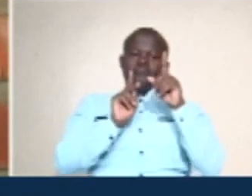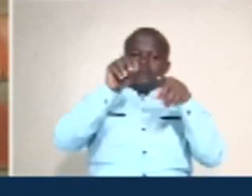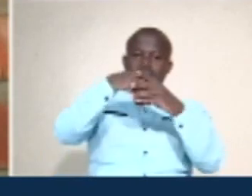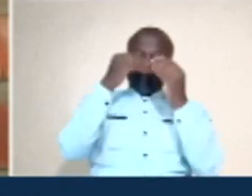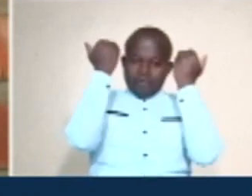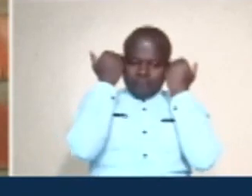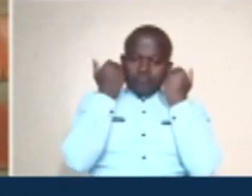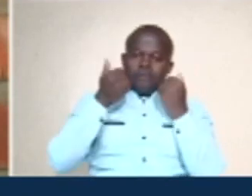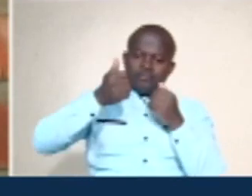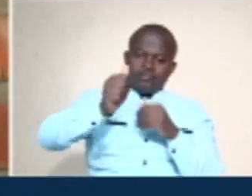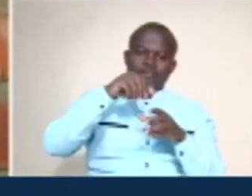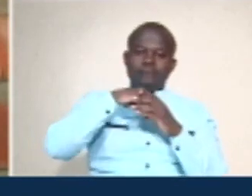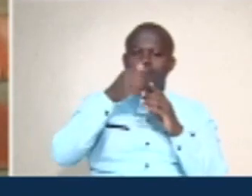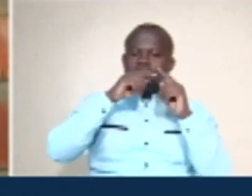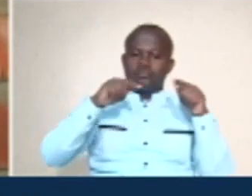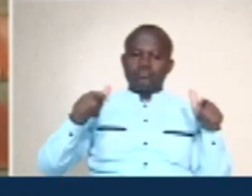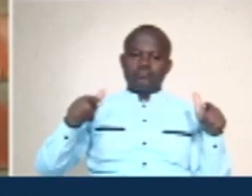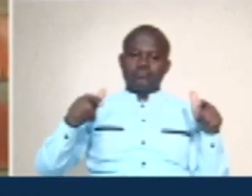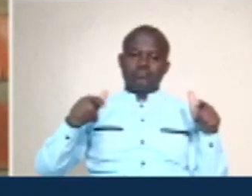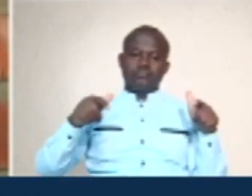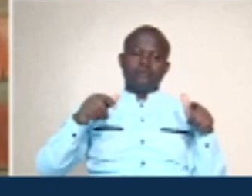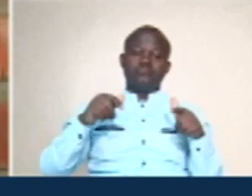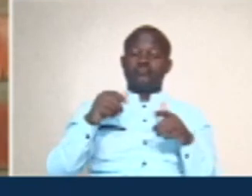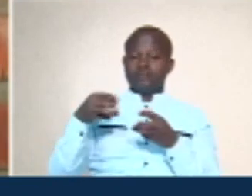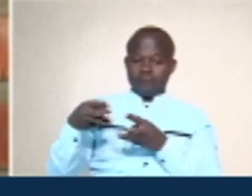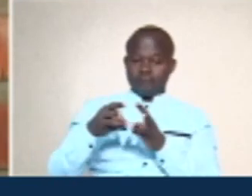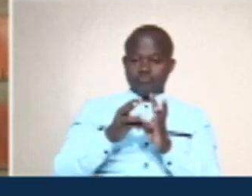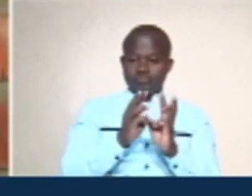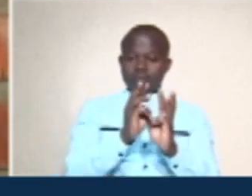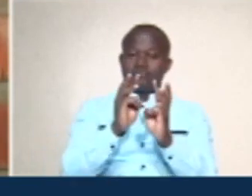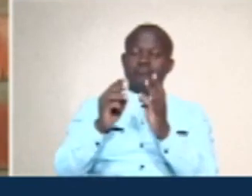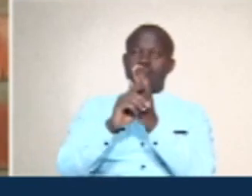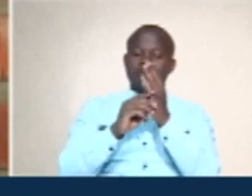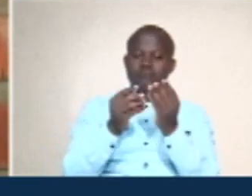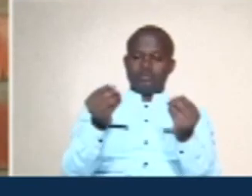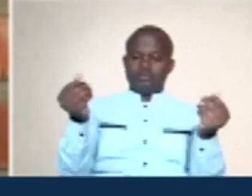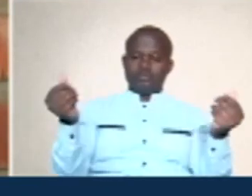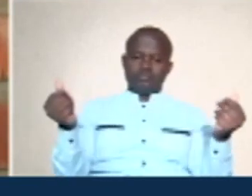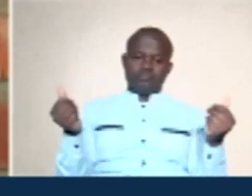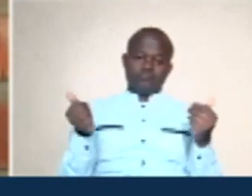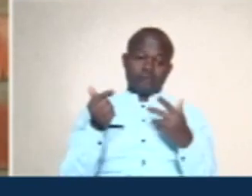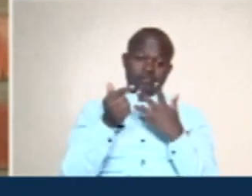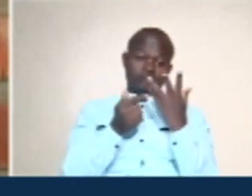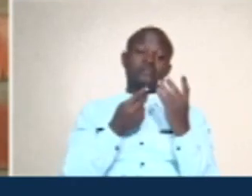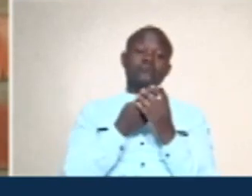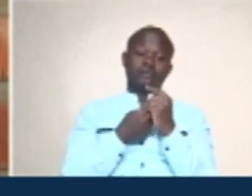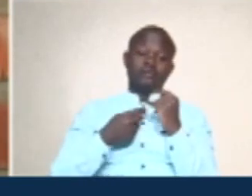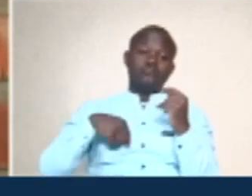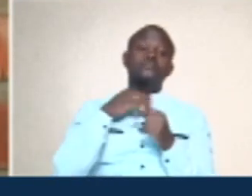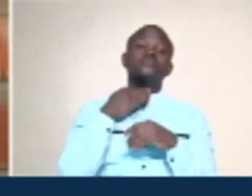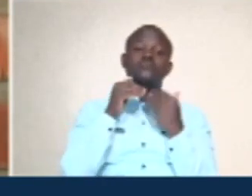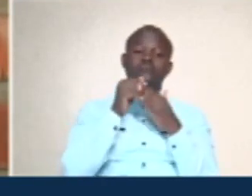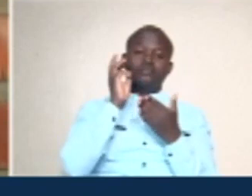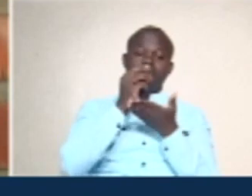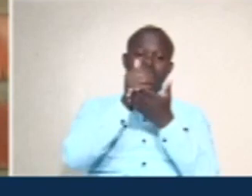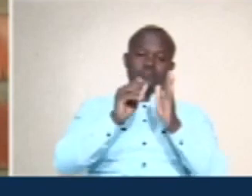nkiko ariyo mu ndimi z'amahanga yitwa alternative dispute resolution. Izi zombi turizera yuko